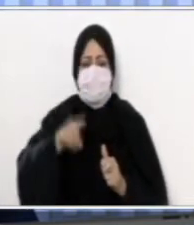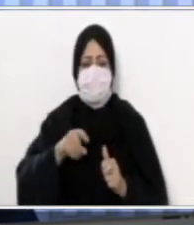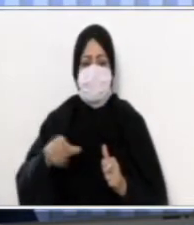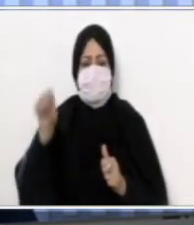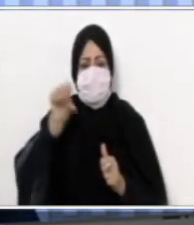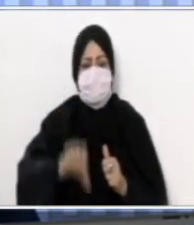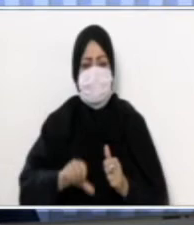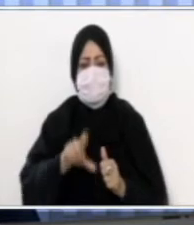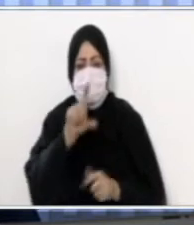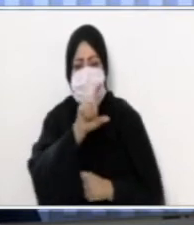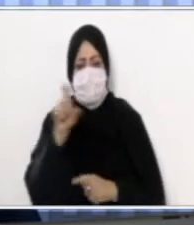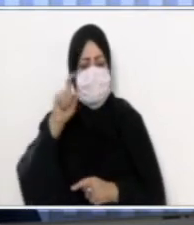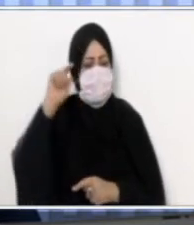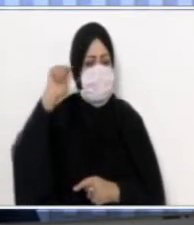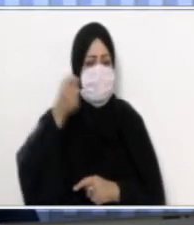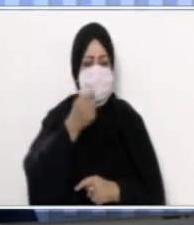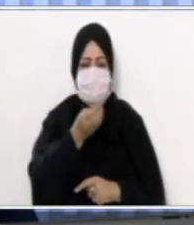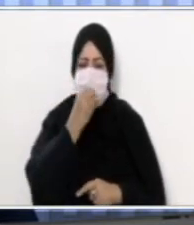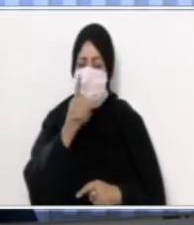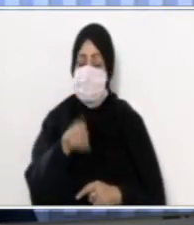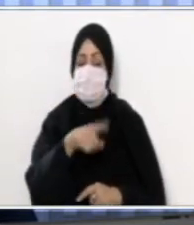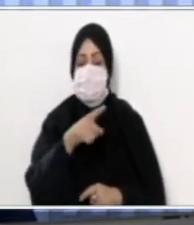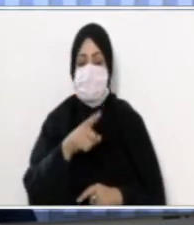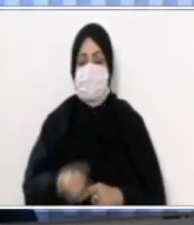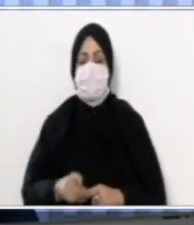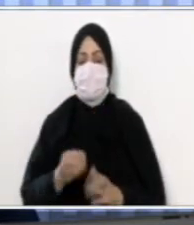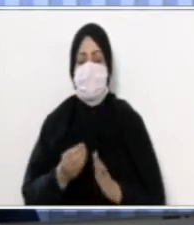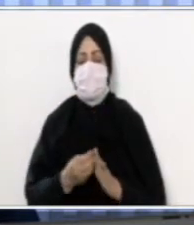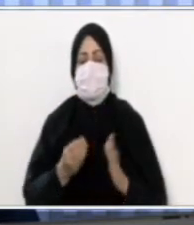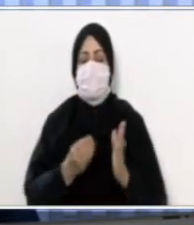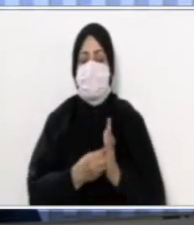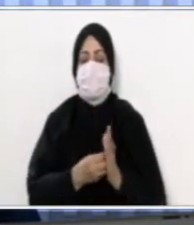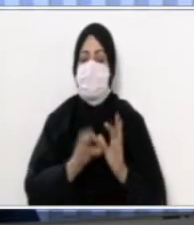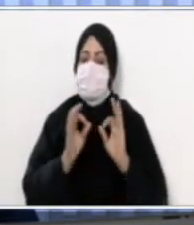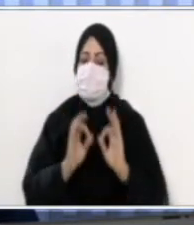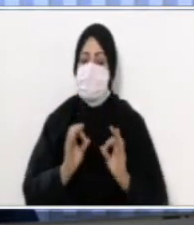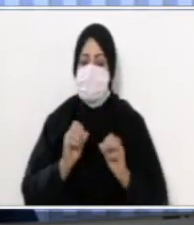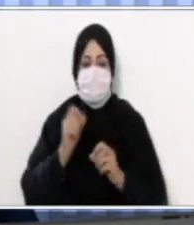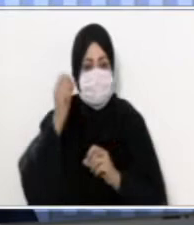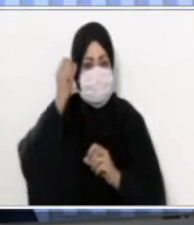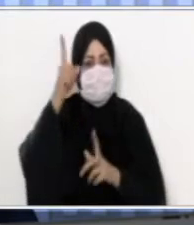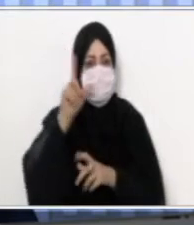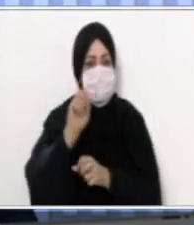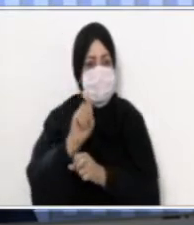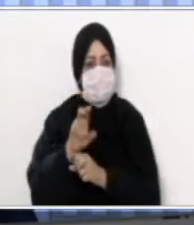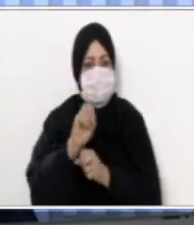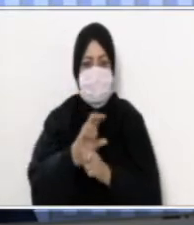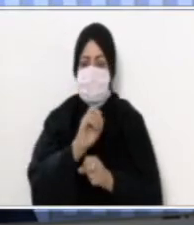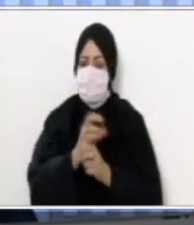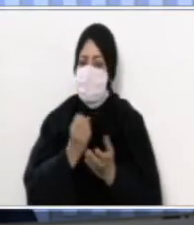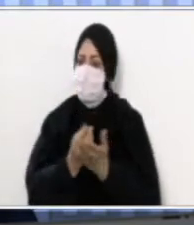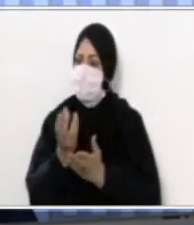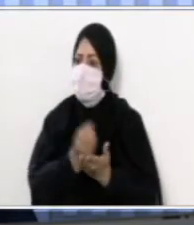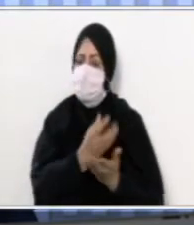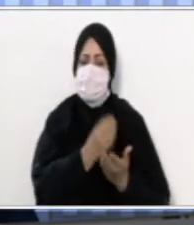يعني يوعى بهذه الأشياء حتى يعلم ما هو داخل فيه،